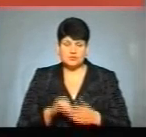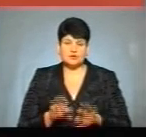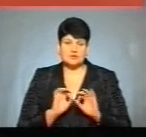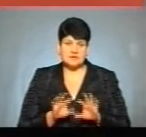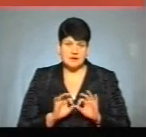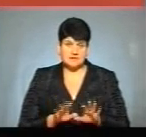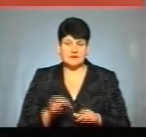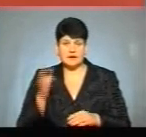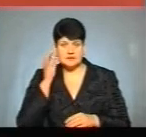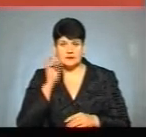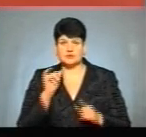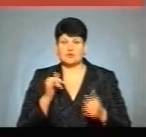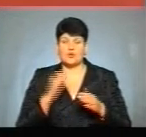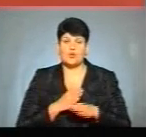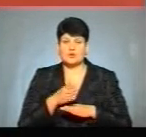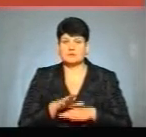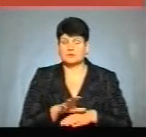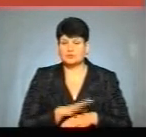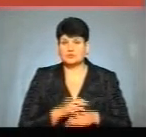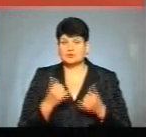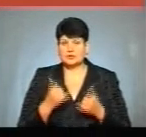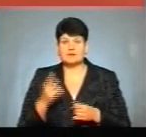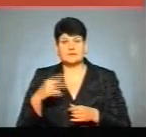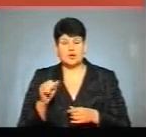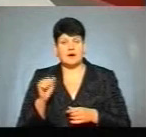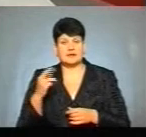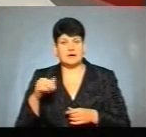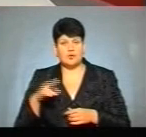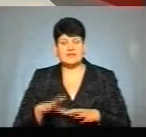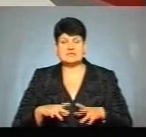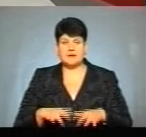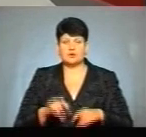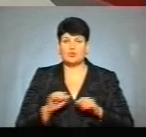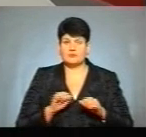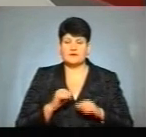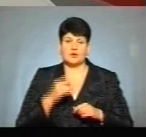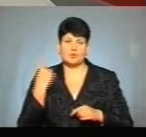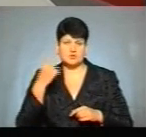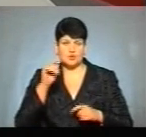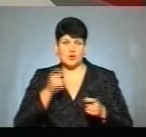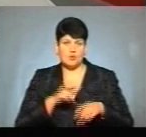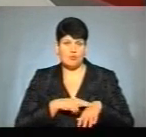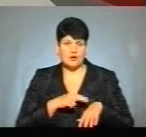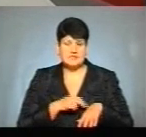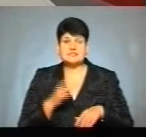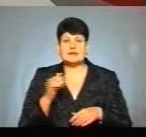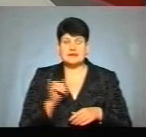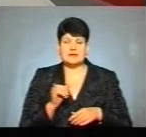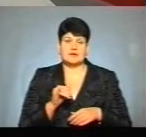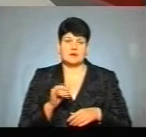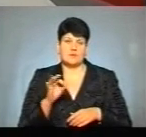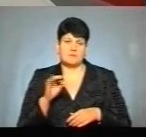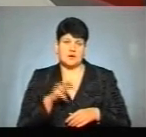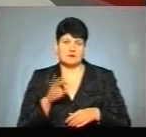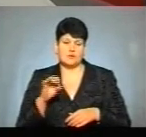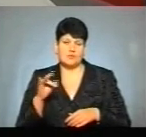роз'яснення. Нагадаю, що гостями студії сьогодні були Дмитро Адамович, інспектор управління обласної поліції, та Марина Ораб, практичний психолог,